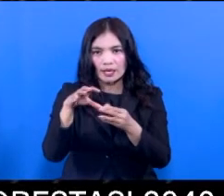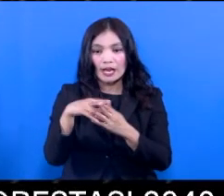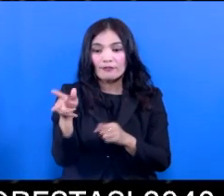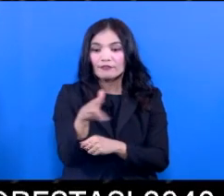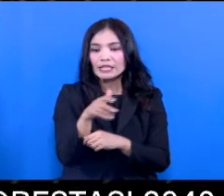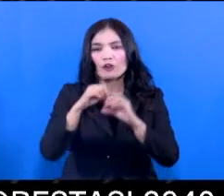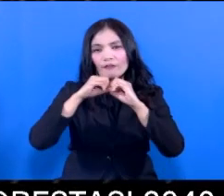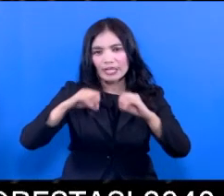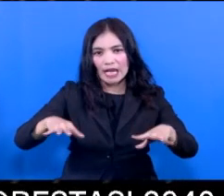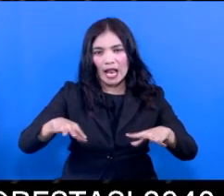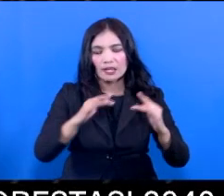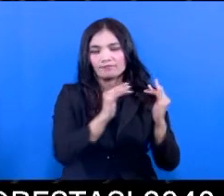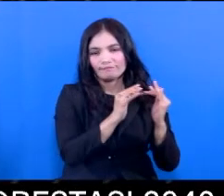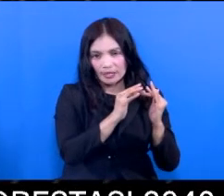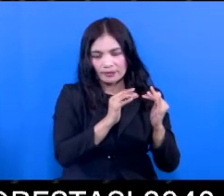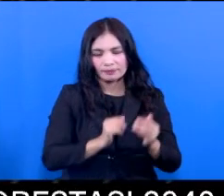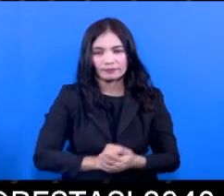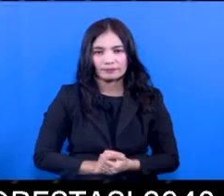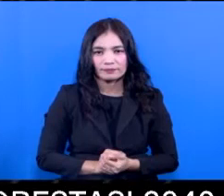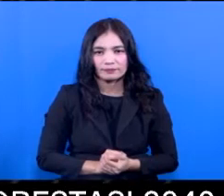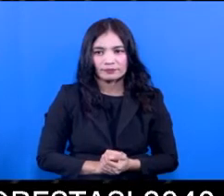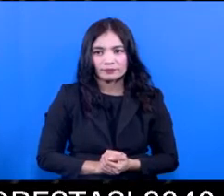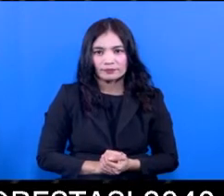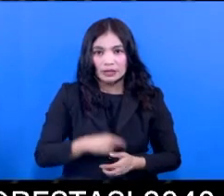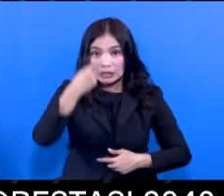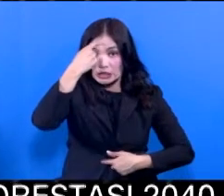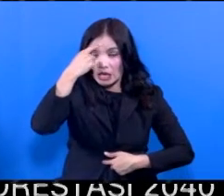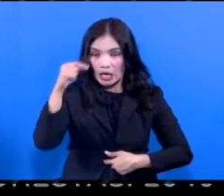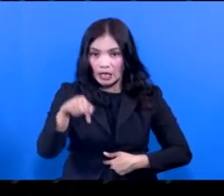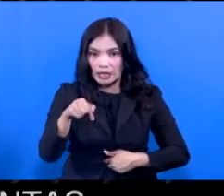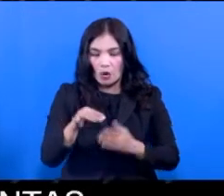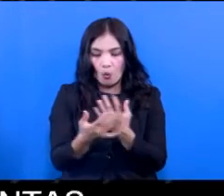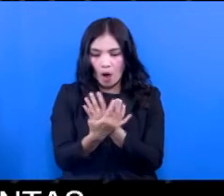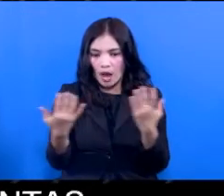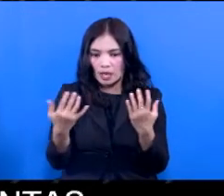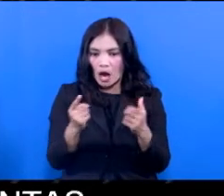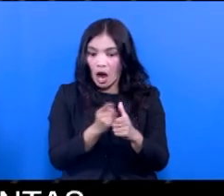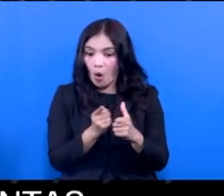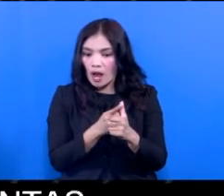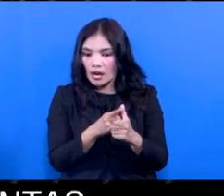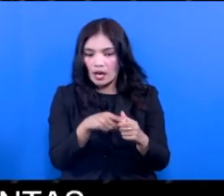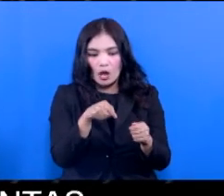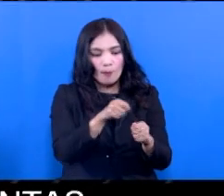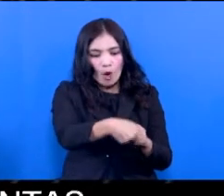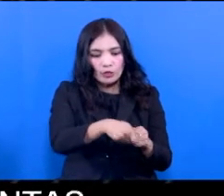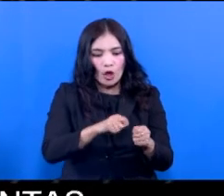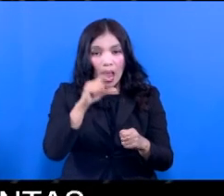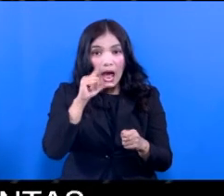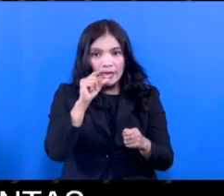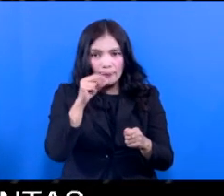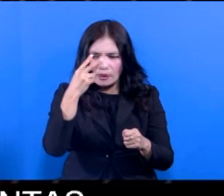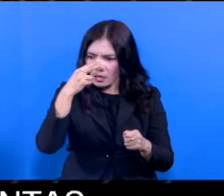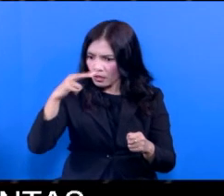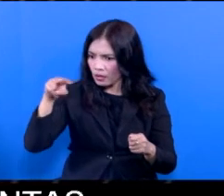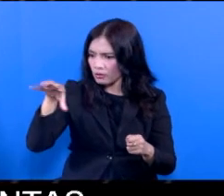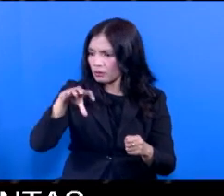videonya viral di media sosial. Aksi pelaku dipergoki warga yang awalnya sedang memotong ayam di dalam rumah dan melihat ada